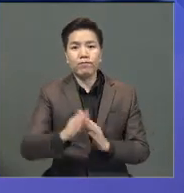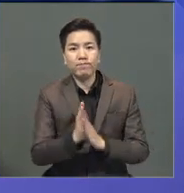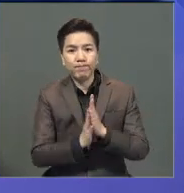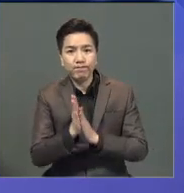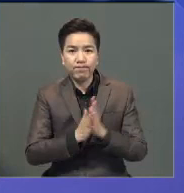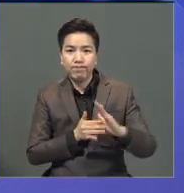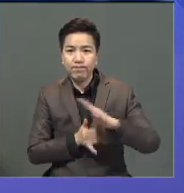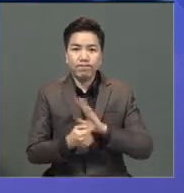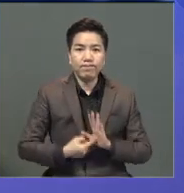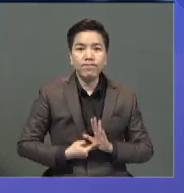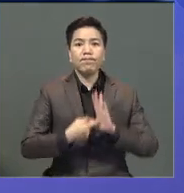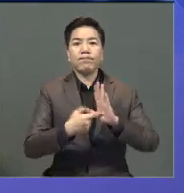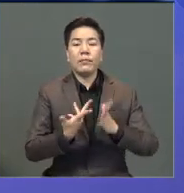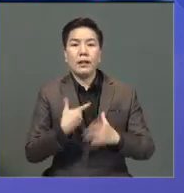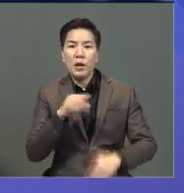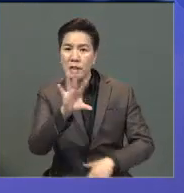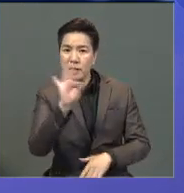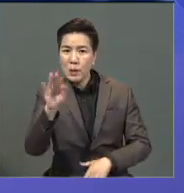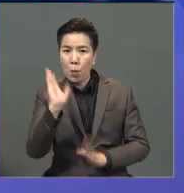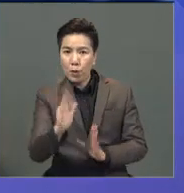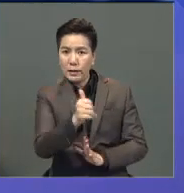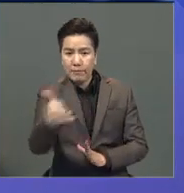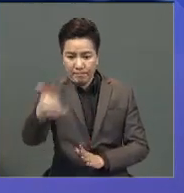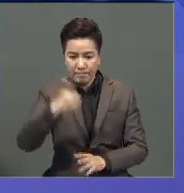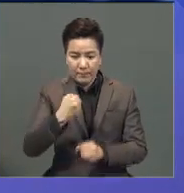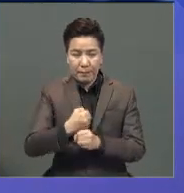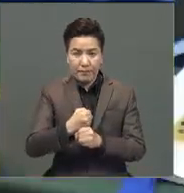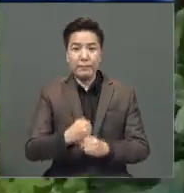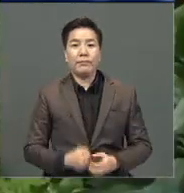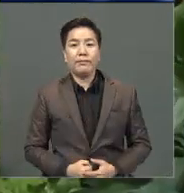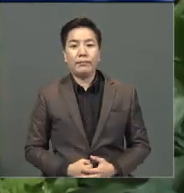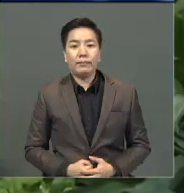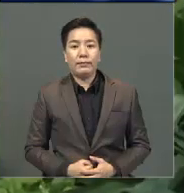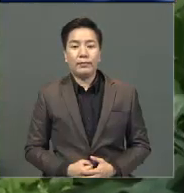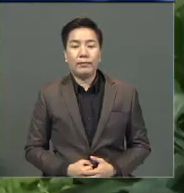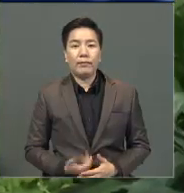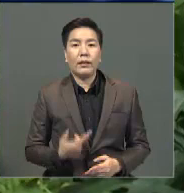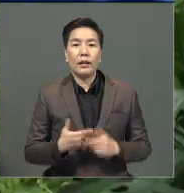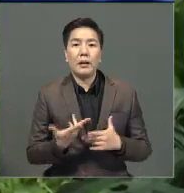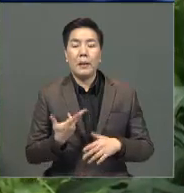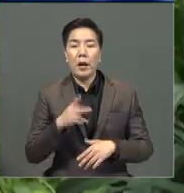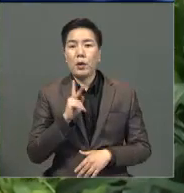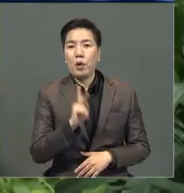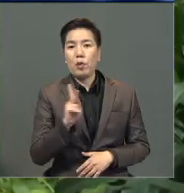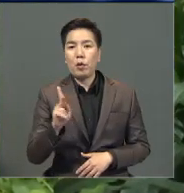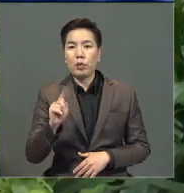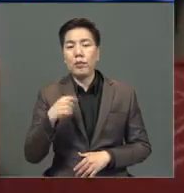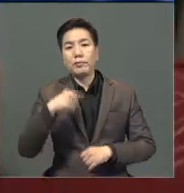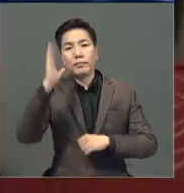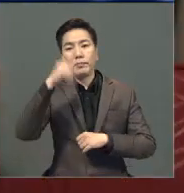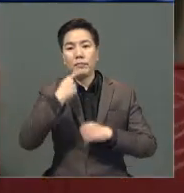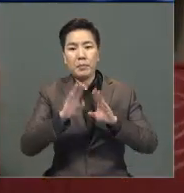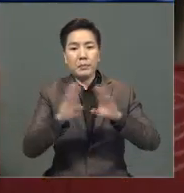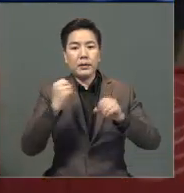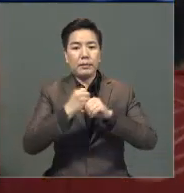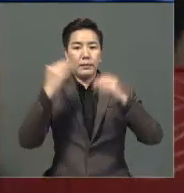ตัวออกมาแสดงพลังในการเลือกคนดีเข้ามาทำหน้าที่ครับถ้าคุณฐิติพรบุญประคองประธานกกต.กล่าวระหว่าง